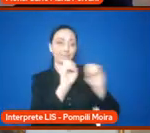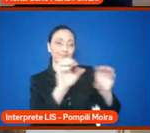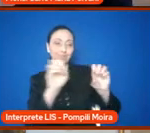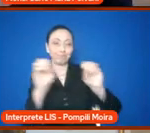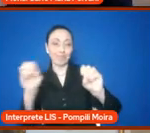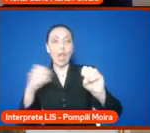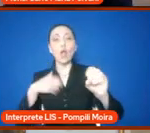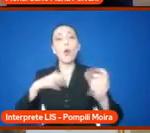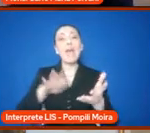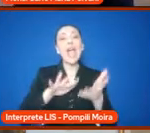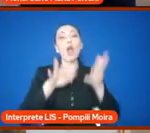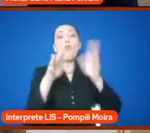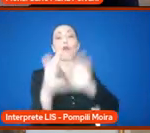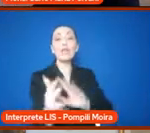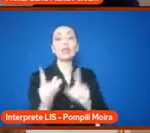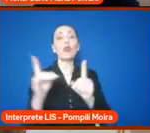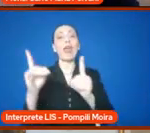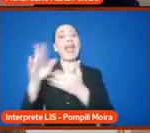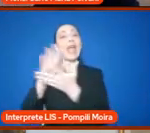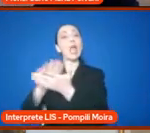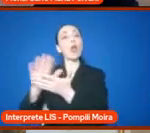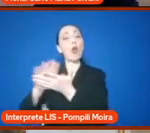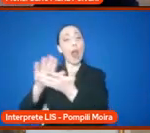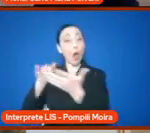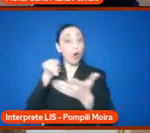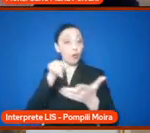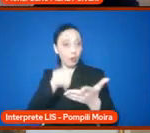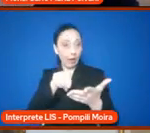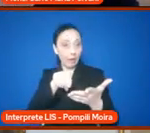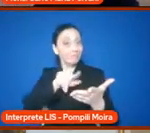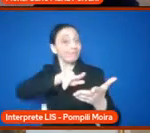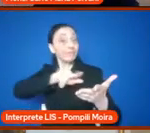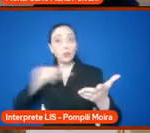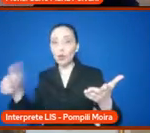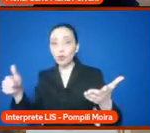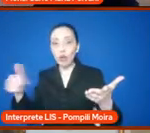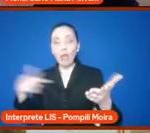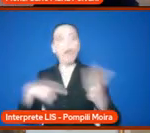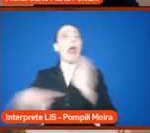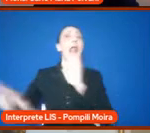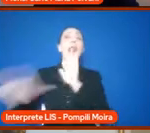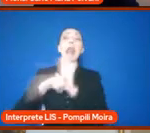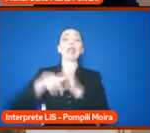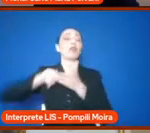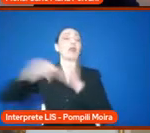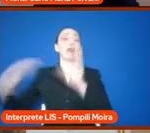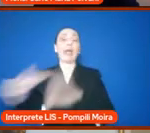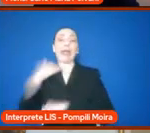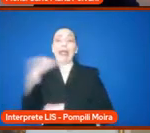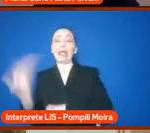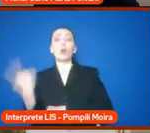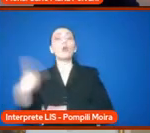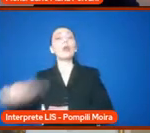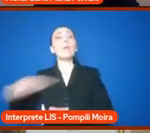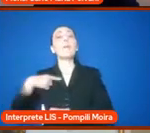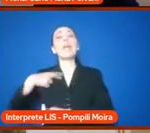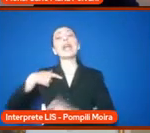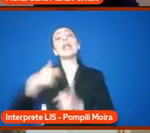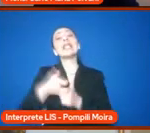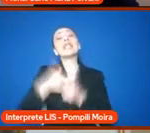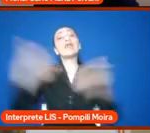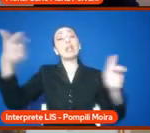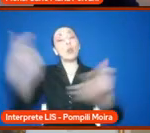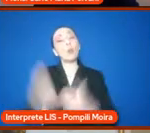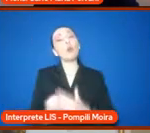senza la quale non c'è legge, non c'è tecnica che possa portarci allo sviluppo sostenibile, alla sostenibilità in